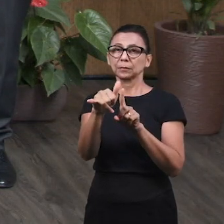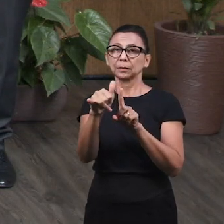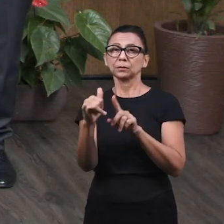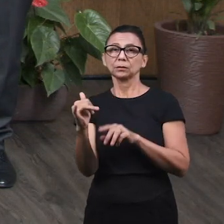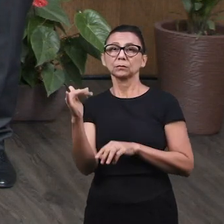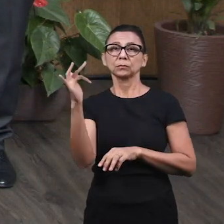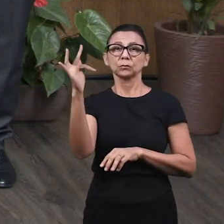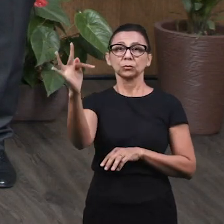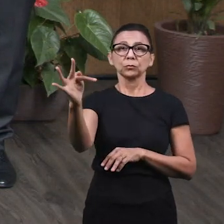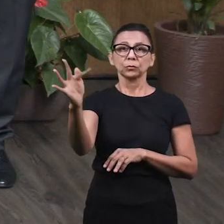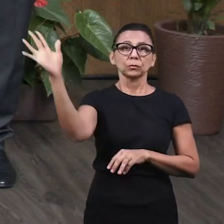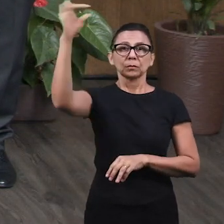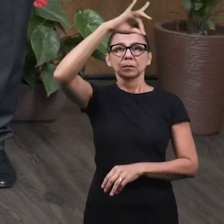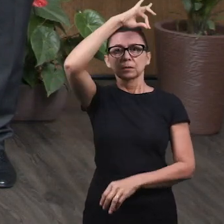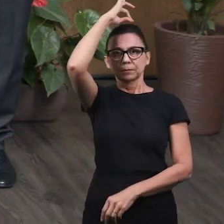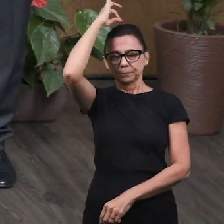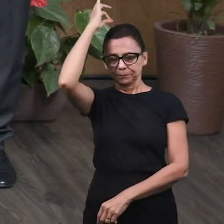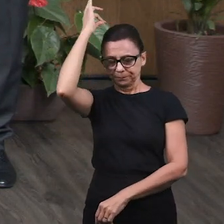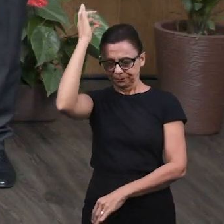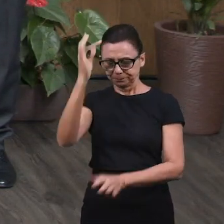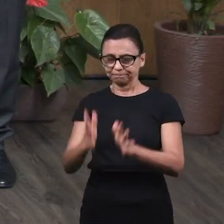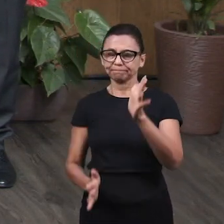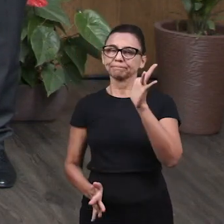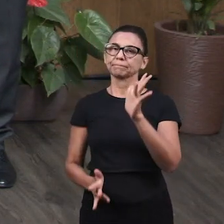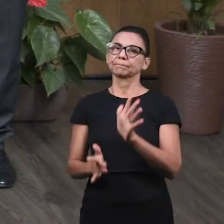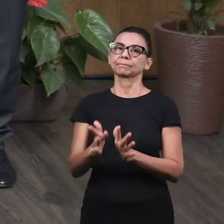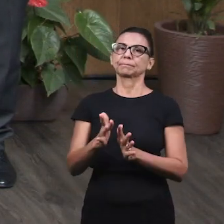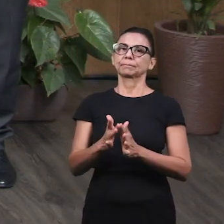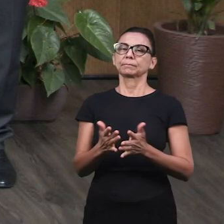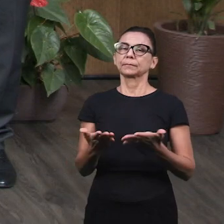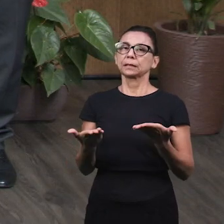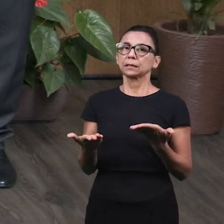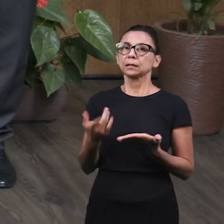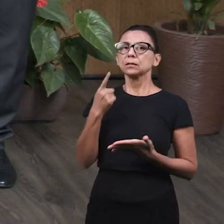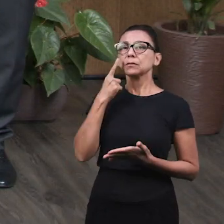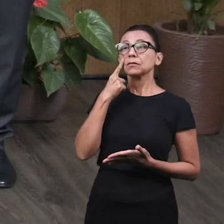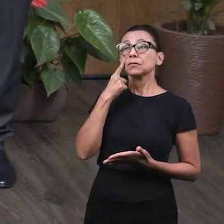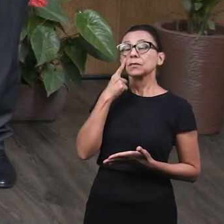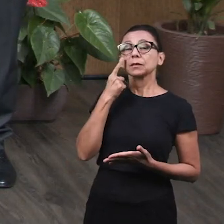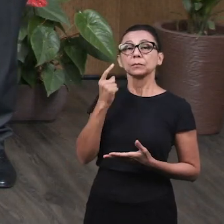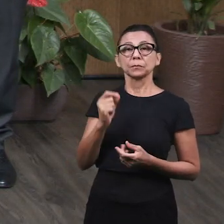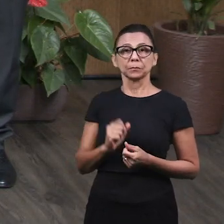versement du Saint-Esprit. Pour cette raison, voyez bien